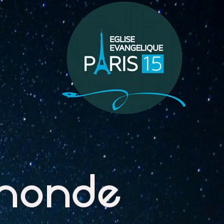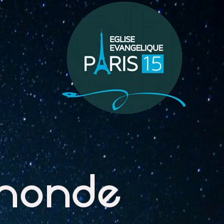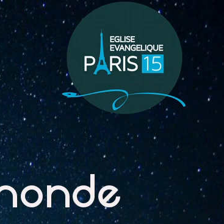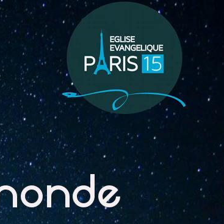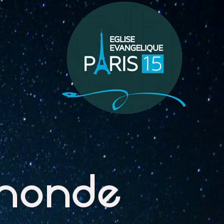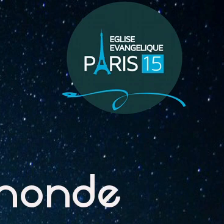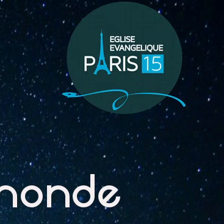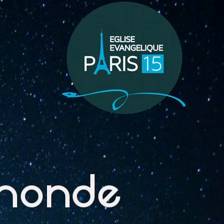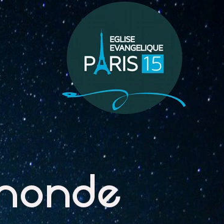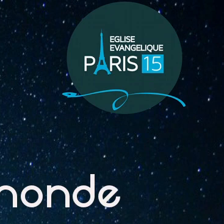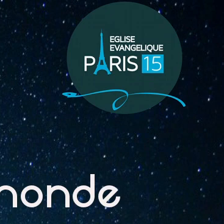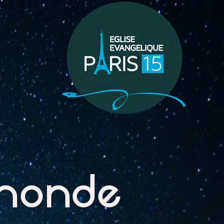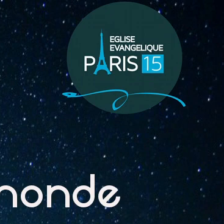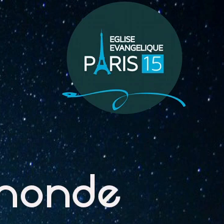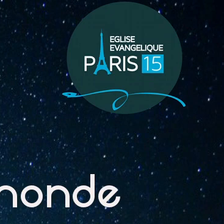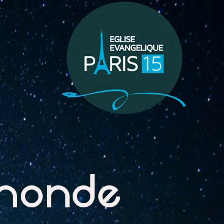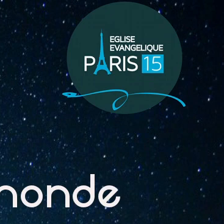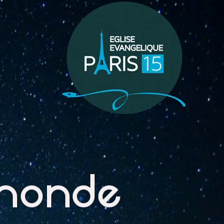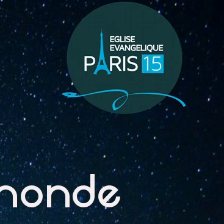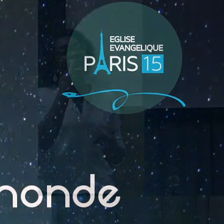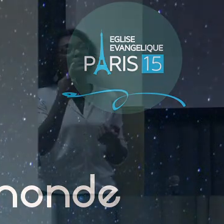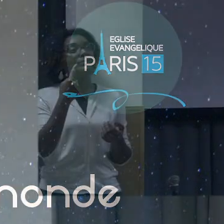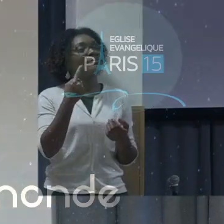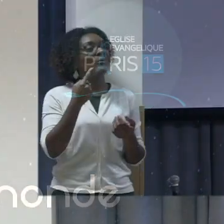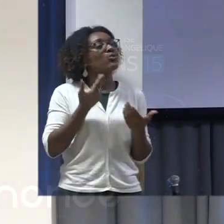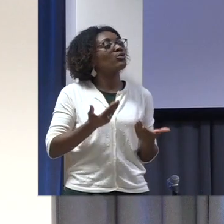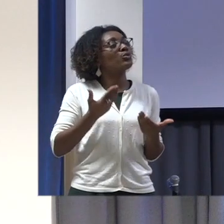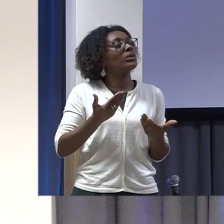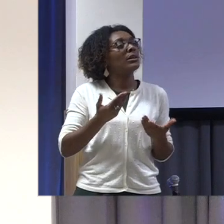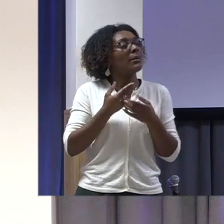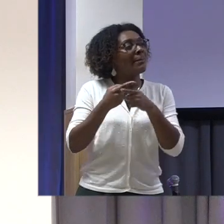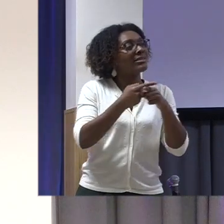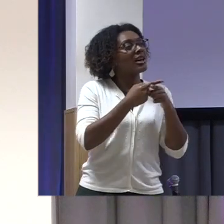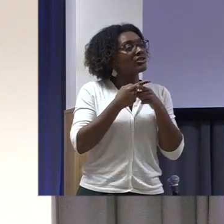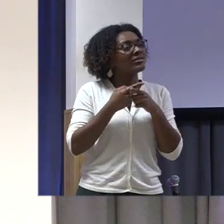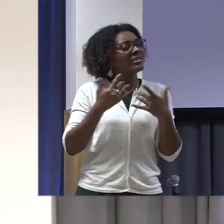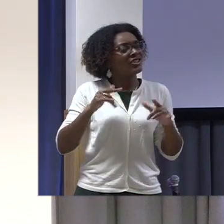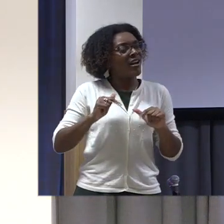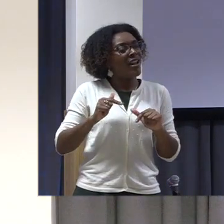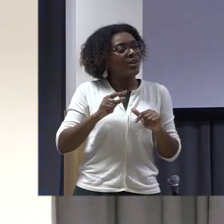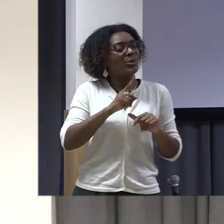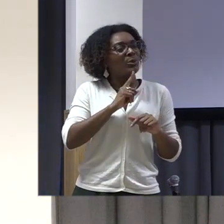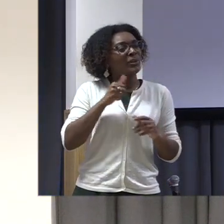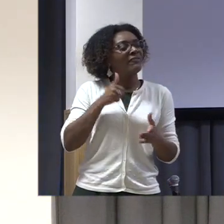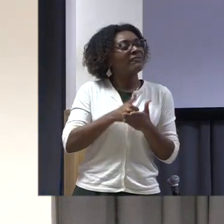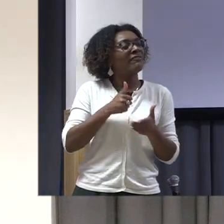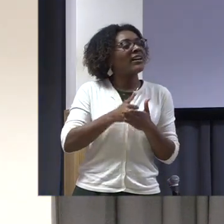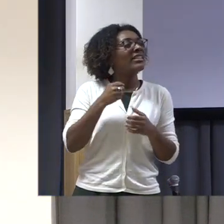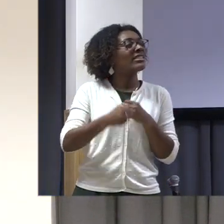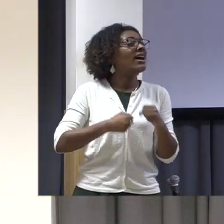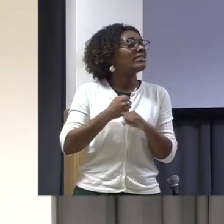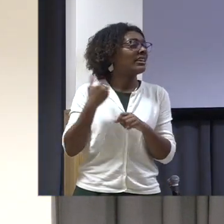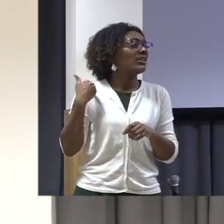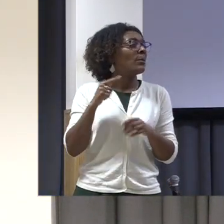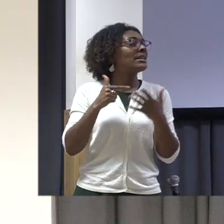je vais aujourd'hui j'avais cette parole depuis le depuis la fin de l'année c'était vous savez à chaque début d'année en tant que